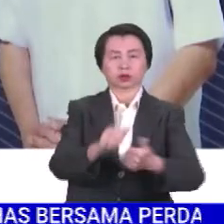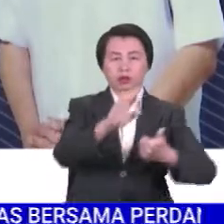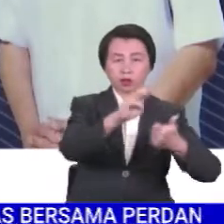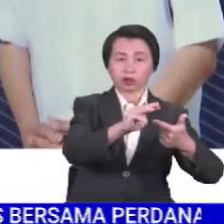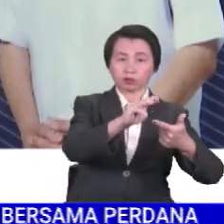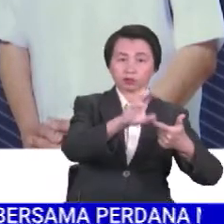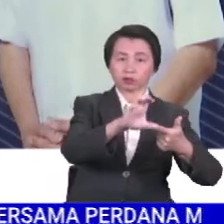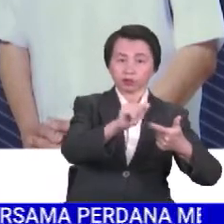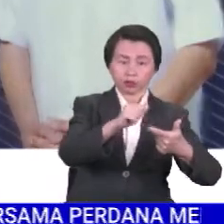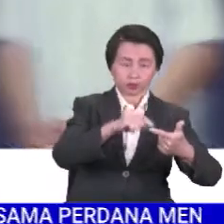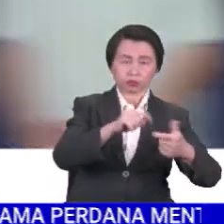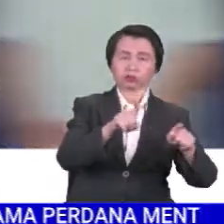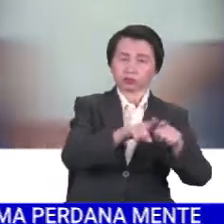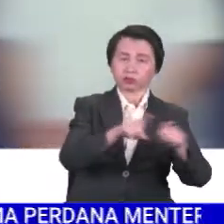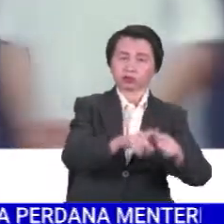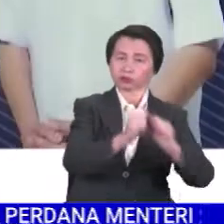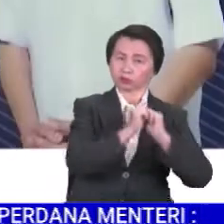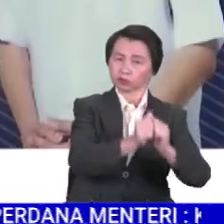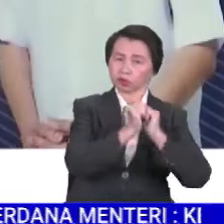MCA bersama kita.